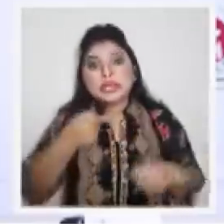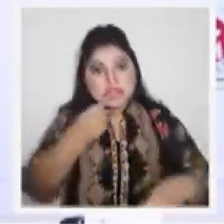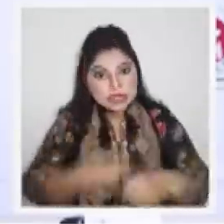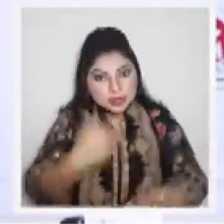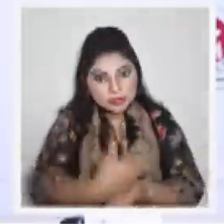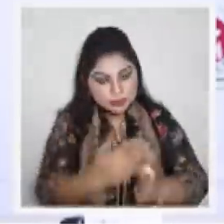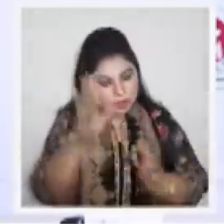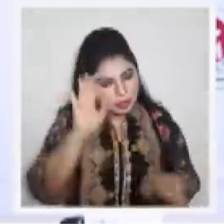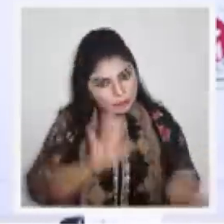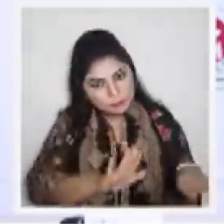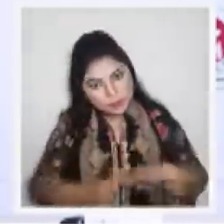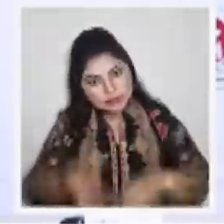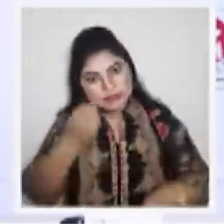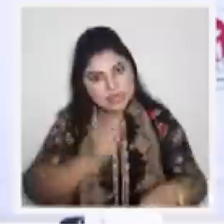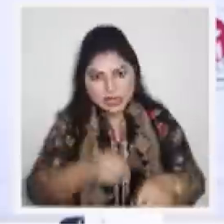46.98%।